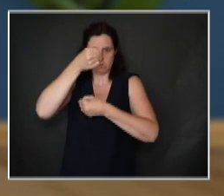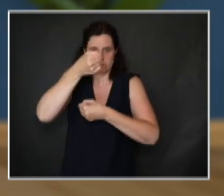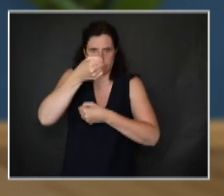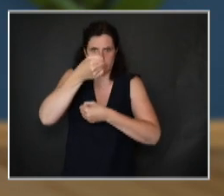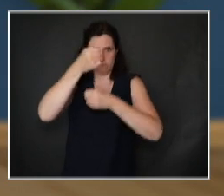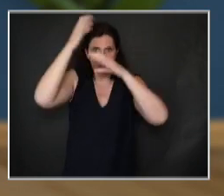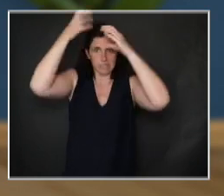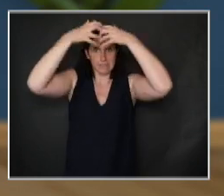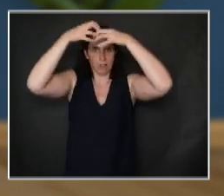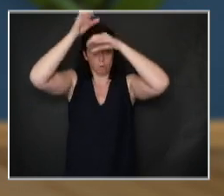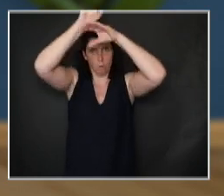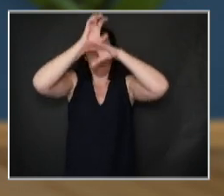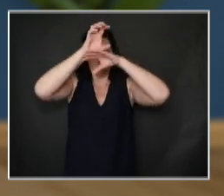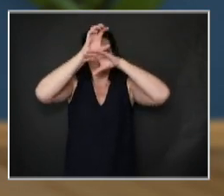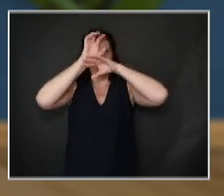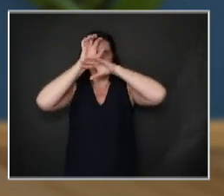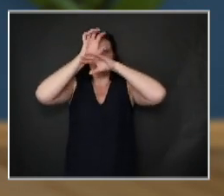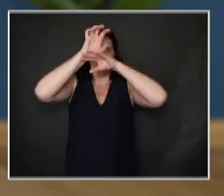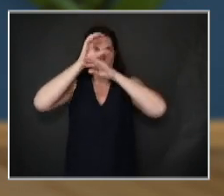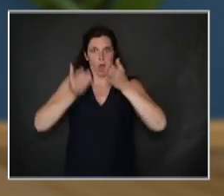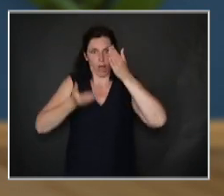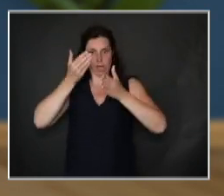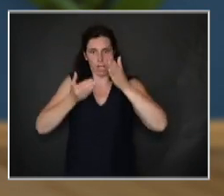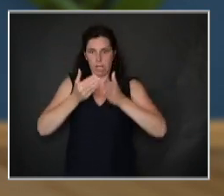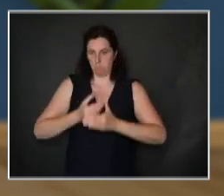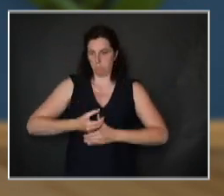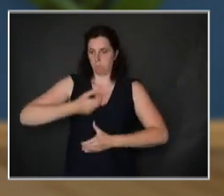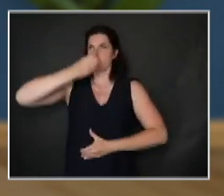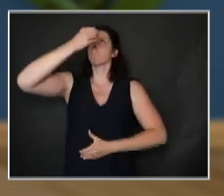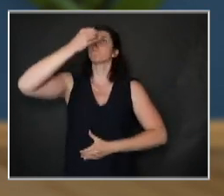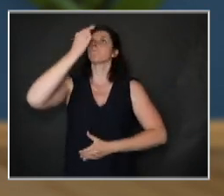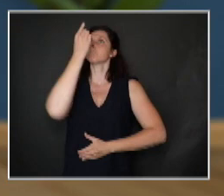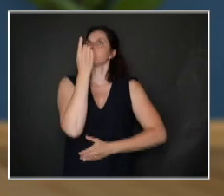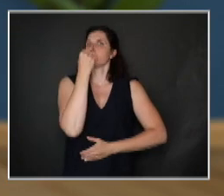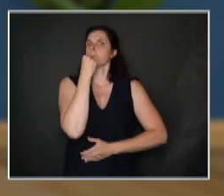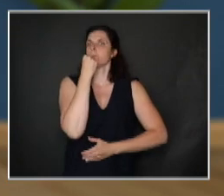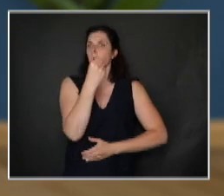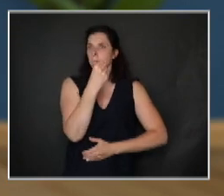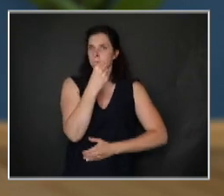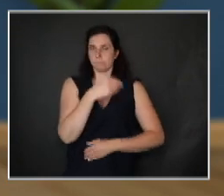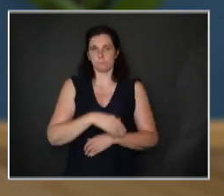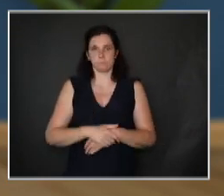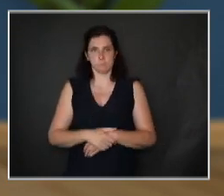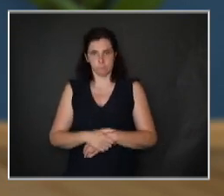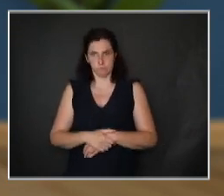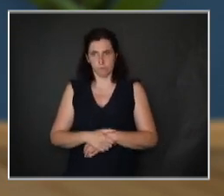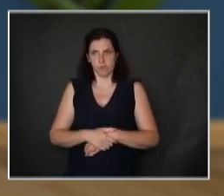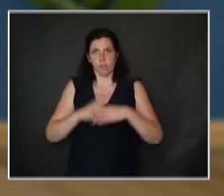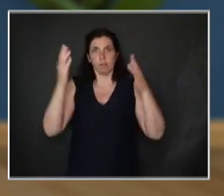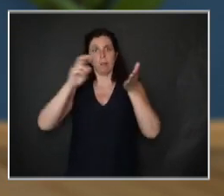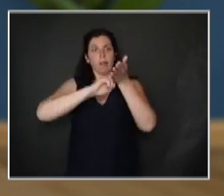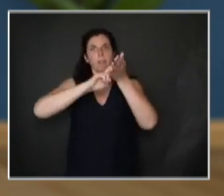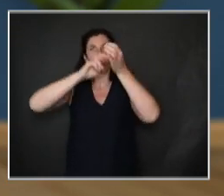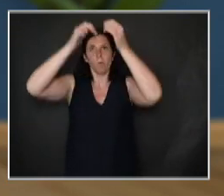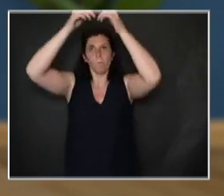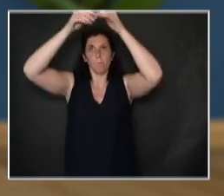du cerveau et de rester en équilibre en position verticale. Le réseau des neurones sont situés dans la moelle épinière